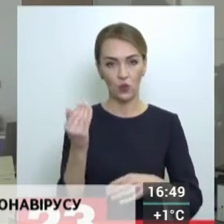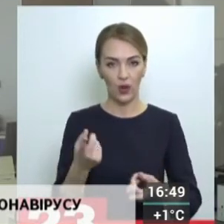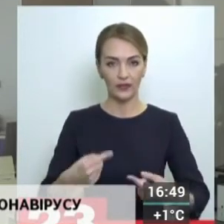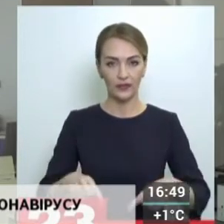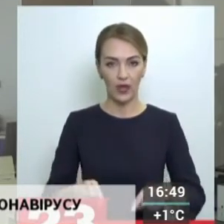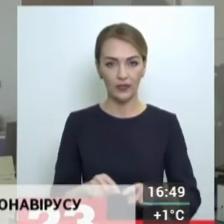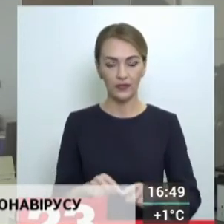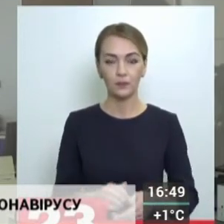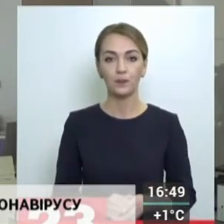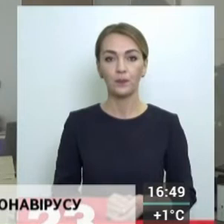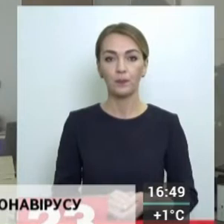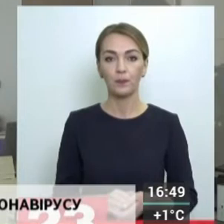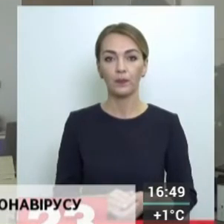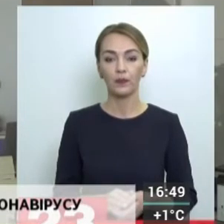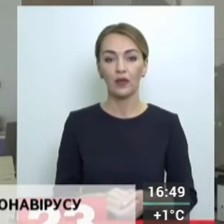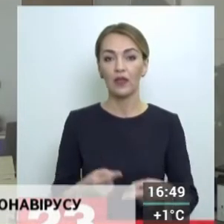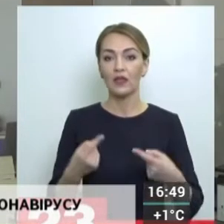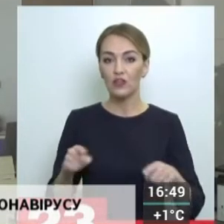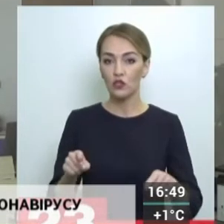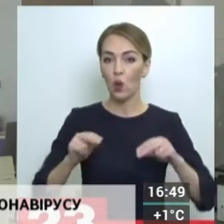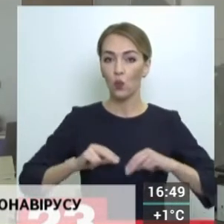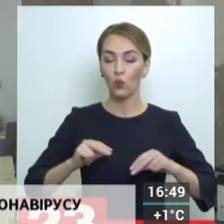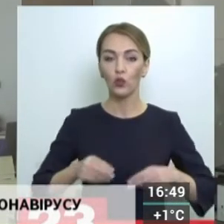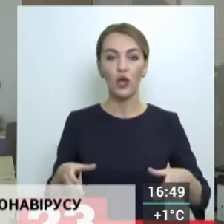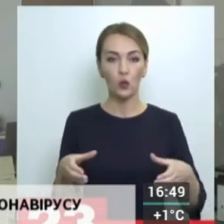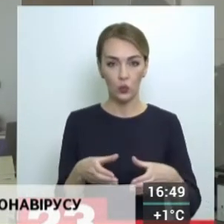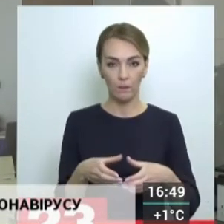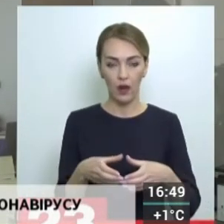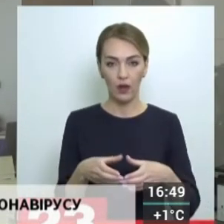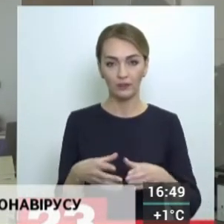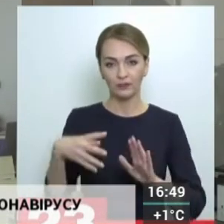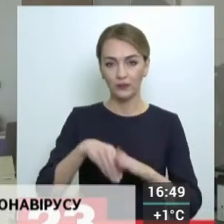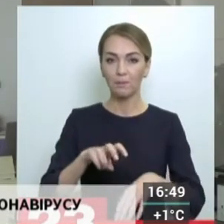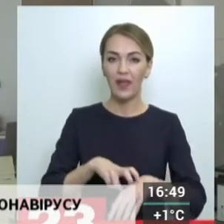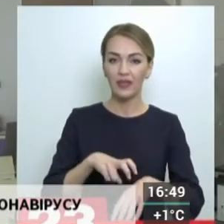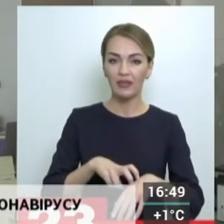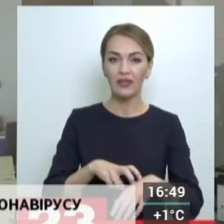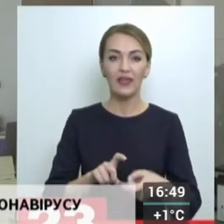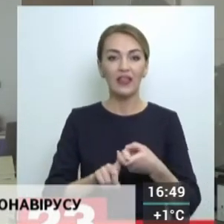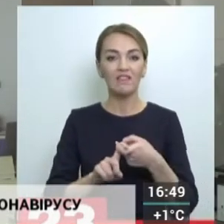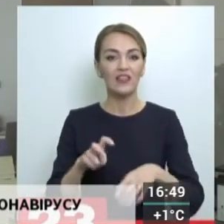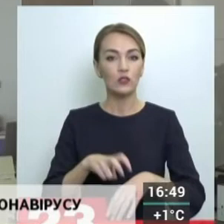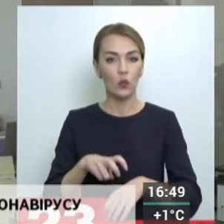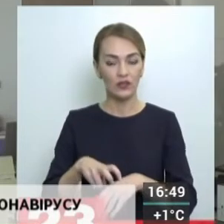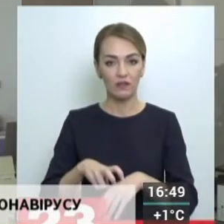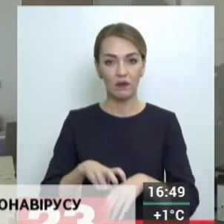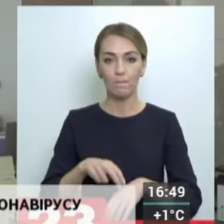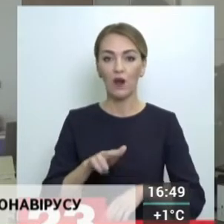організації. Інша робоча група з медиків, інфекціоністів та